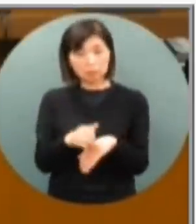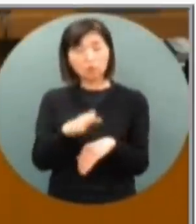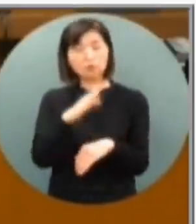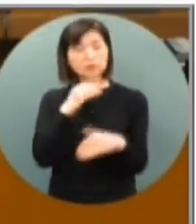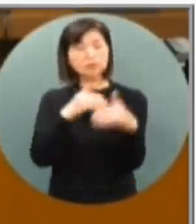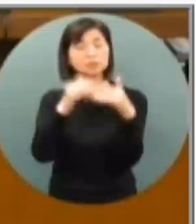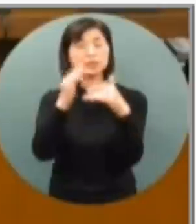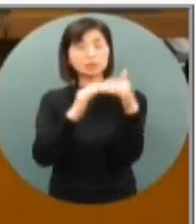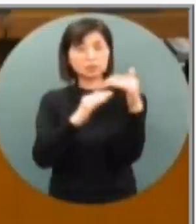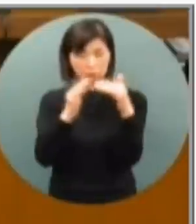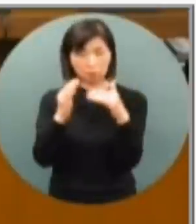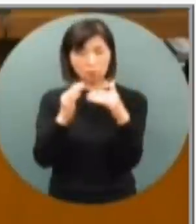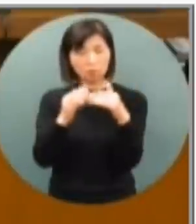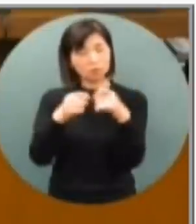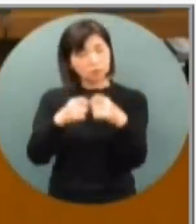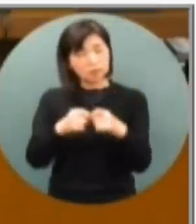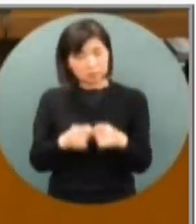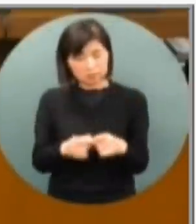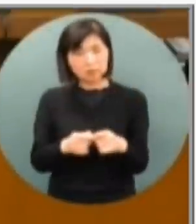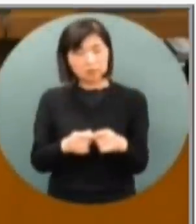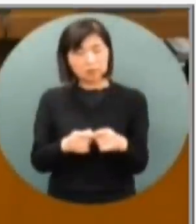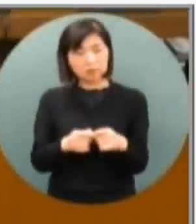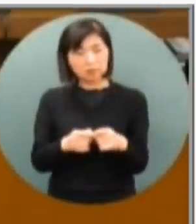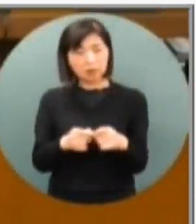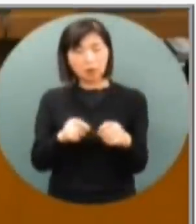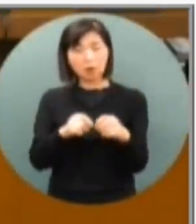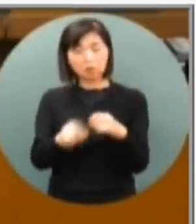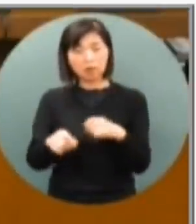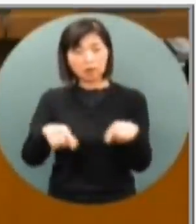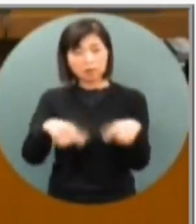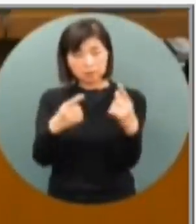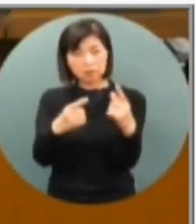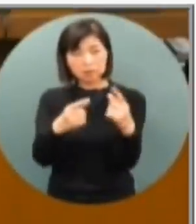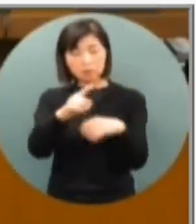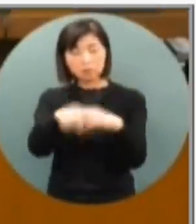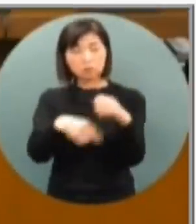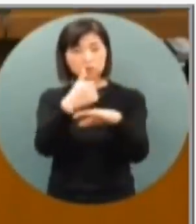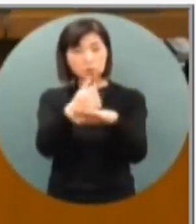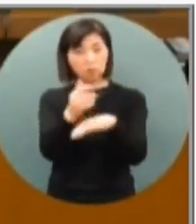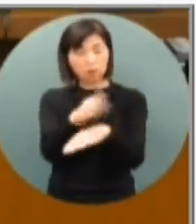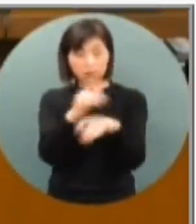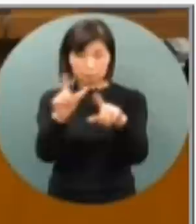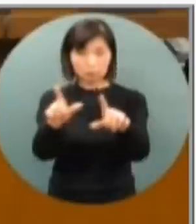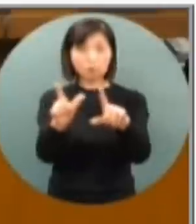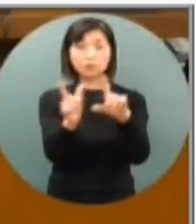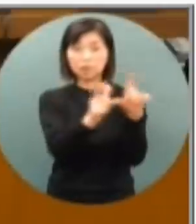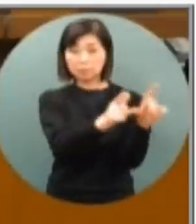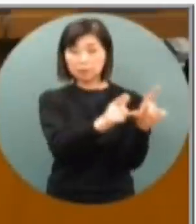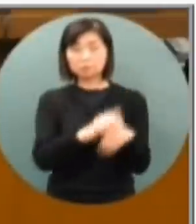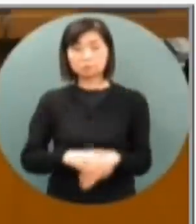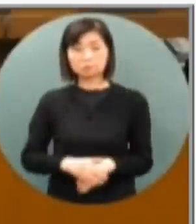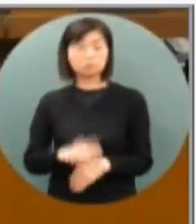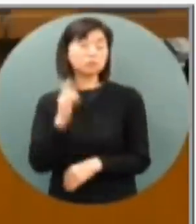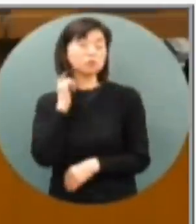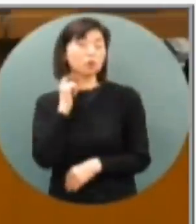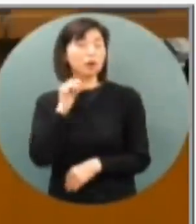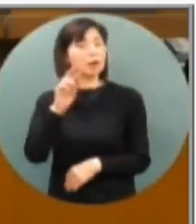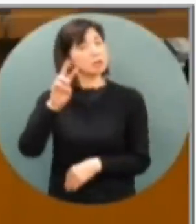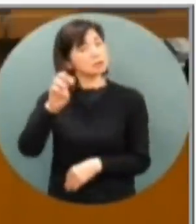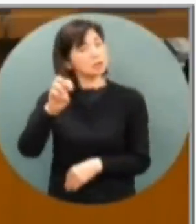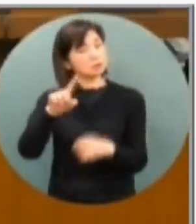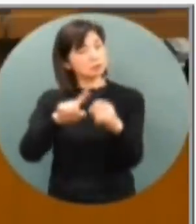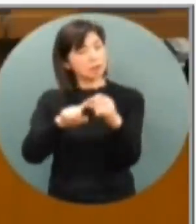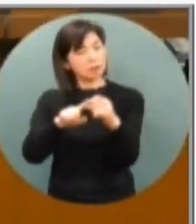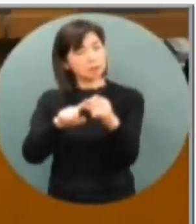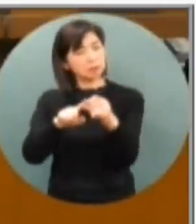局長植木の方からお話を申し上げたいと思いますが、これにつきましては、昭和30年代、